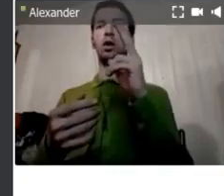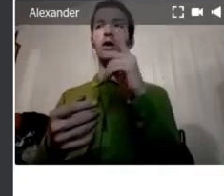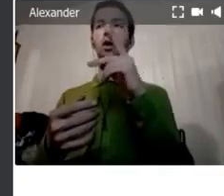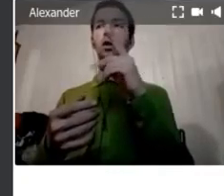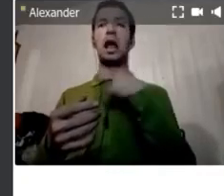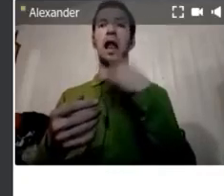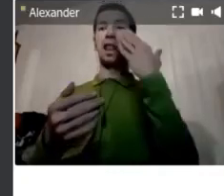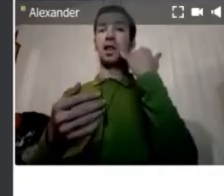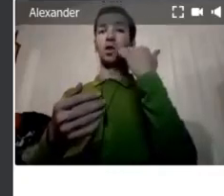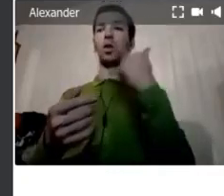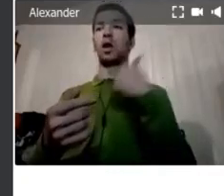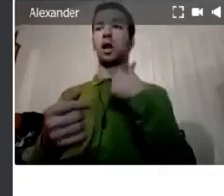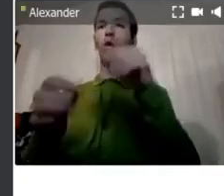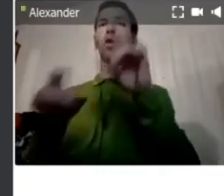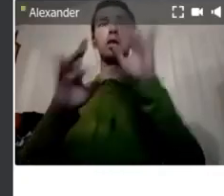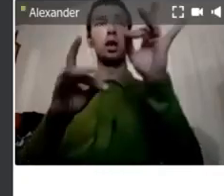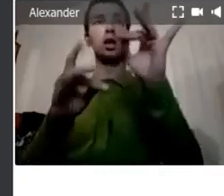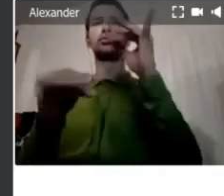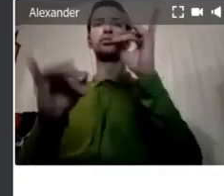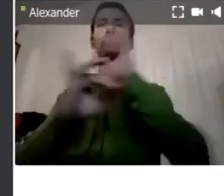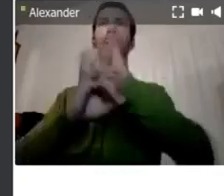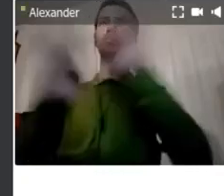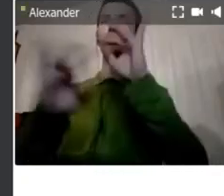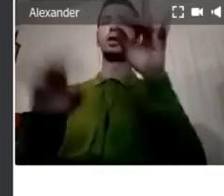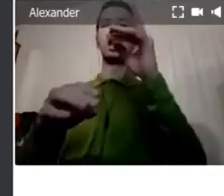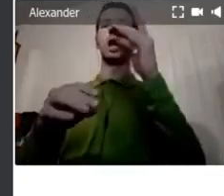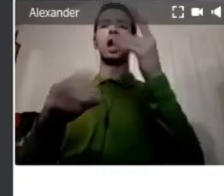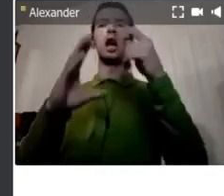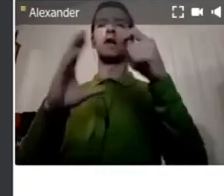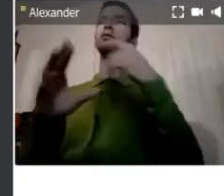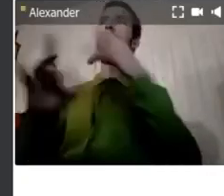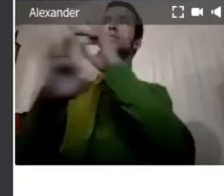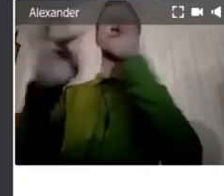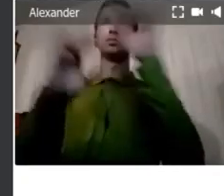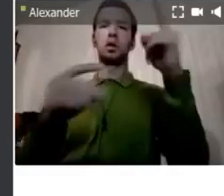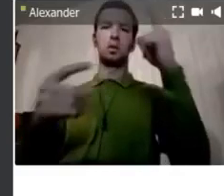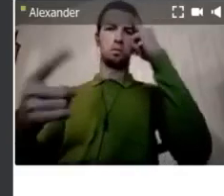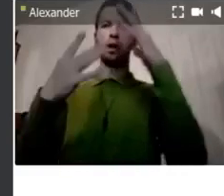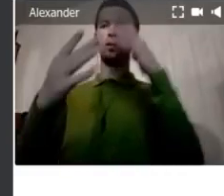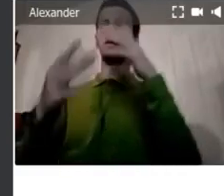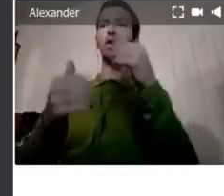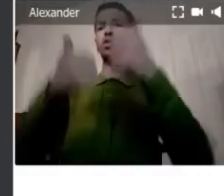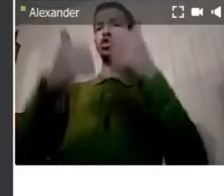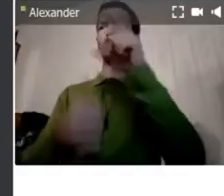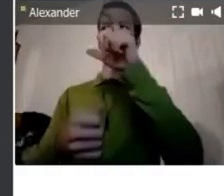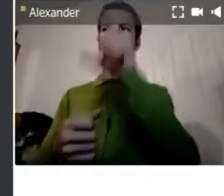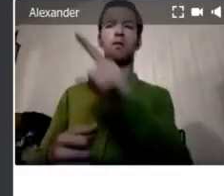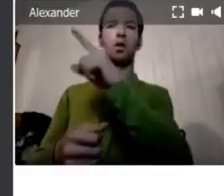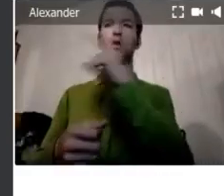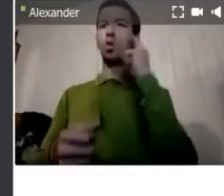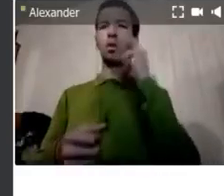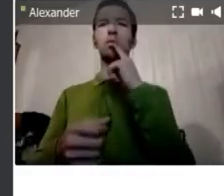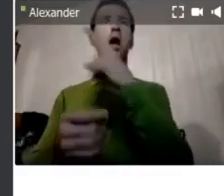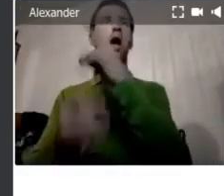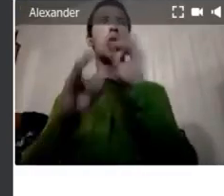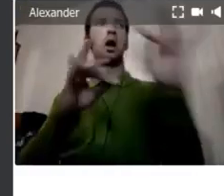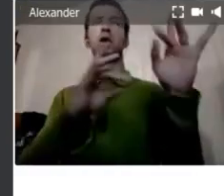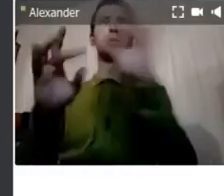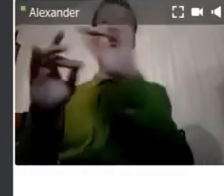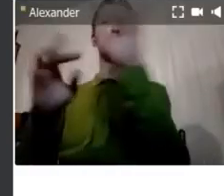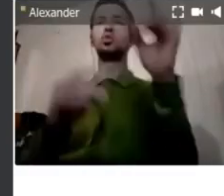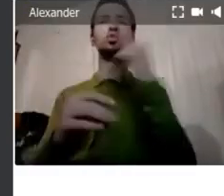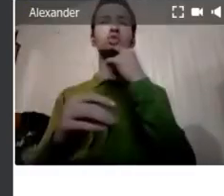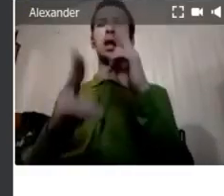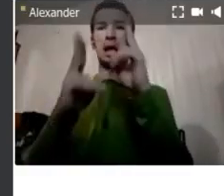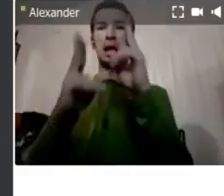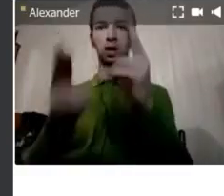месяца там уже эти люди заходят в лидерскую программу, в лидерскую карьеру. То есть, представьте,